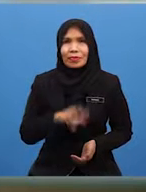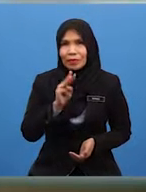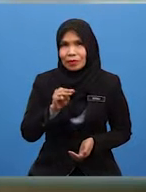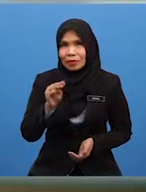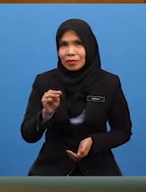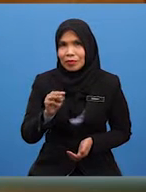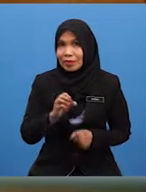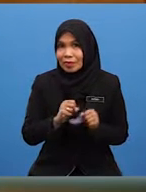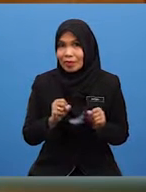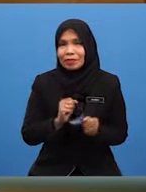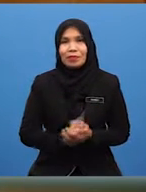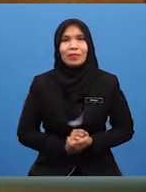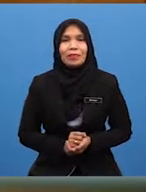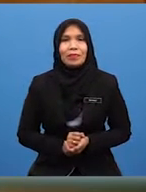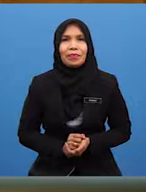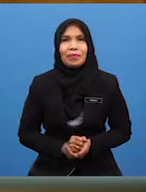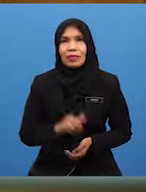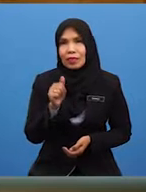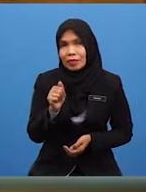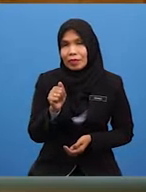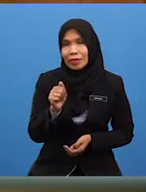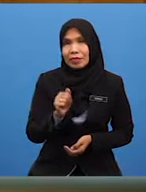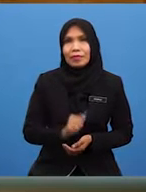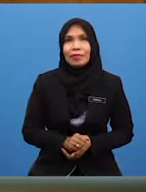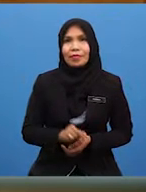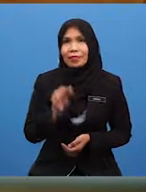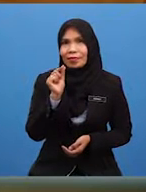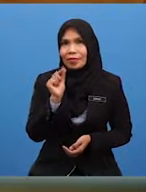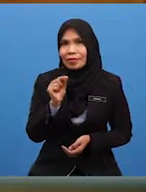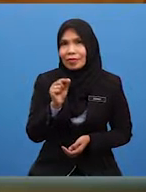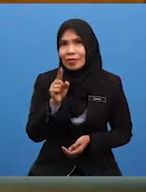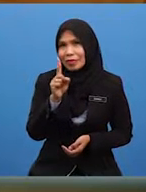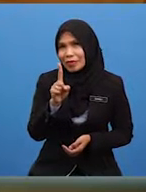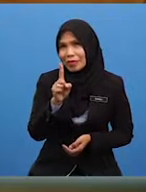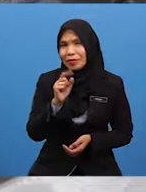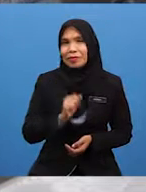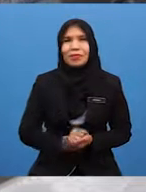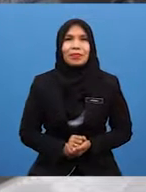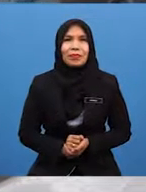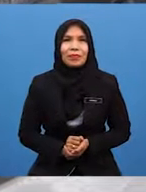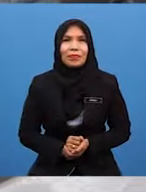Murid-murid sedia? A. Titik 1.